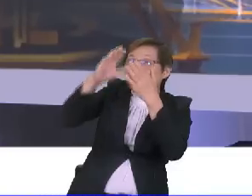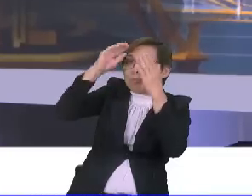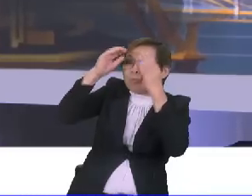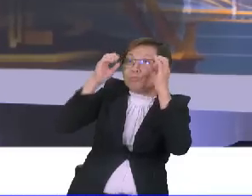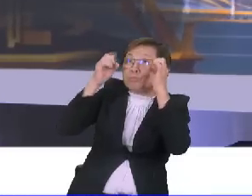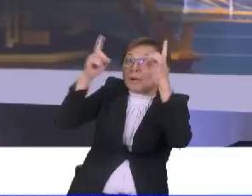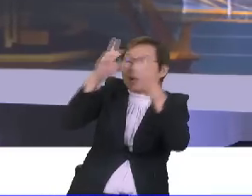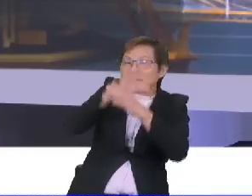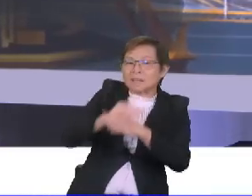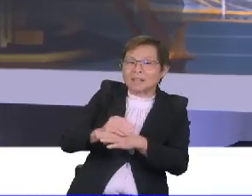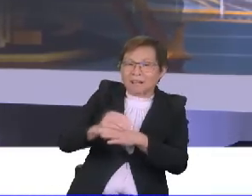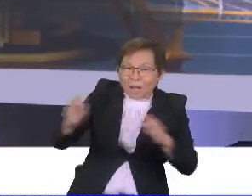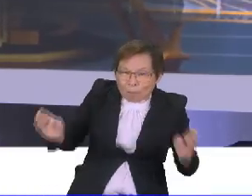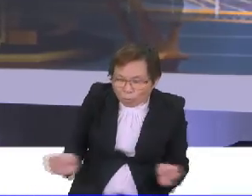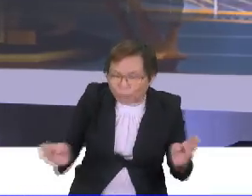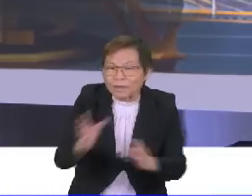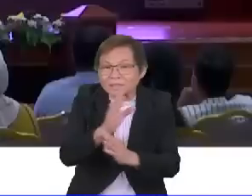kemahiran kepemimpinan